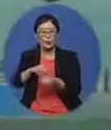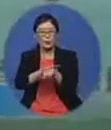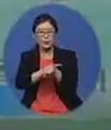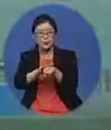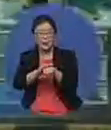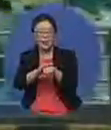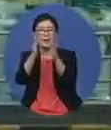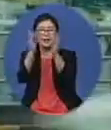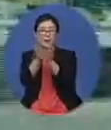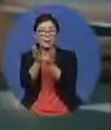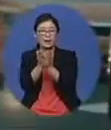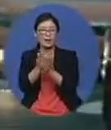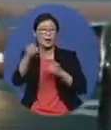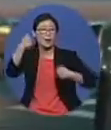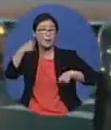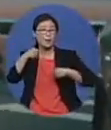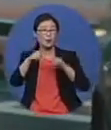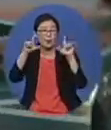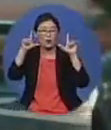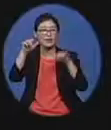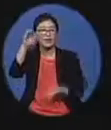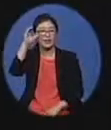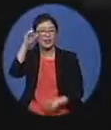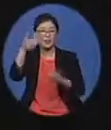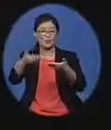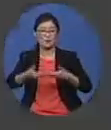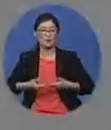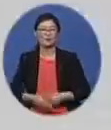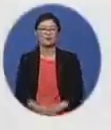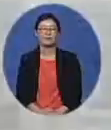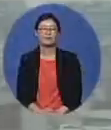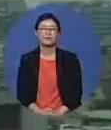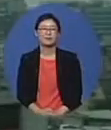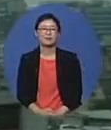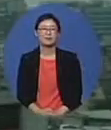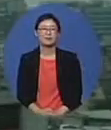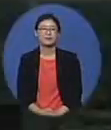배우들의 연기 안상들이 기대를 자아냅니다.